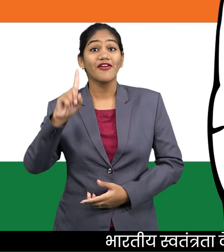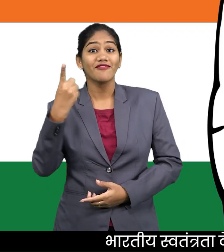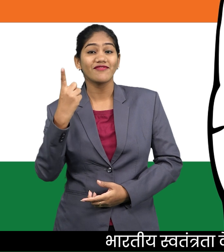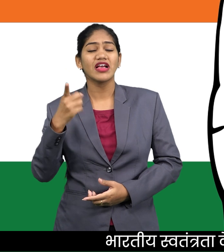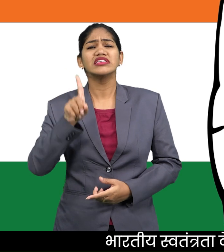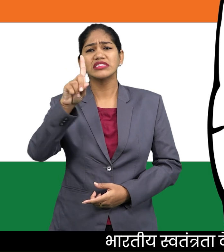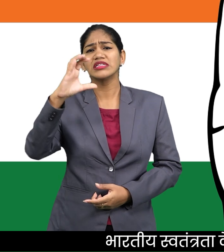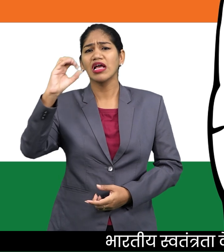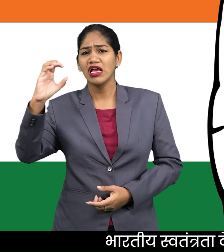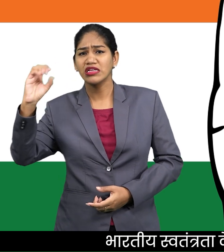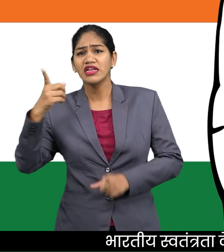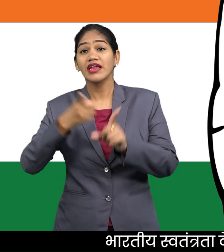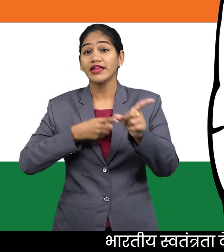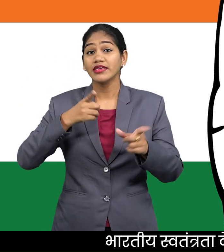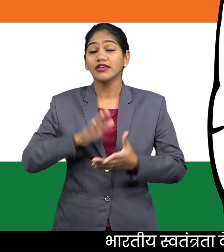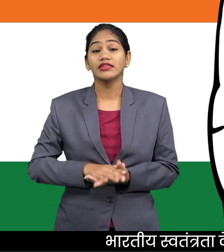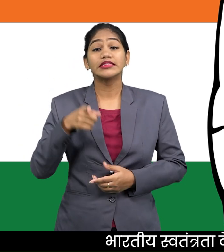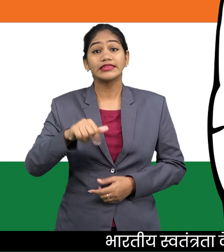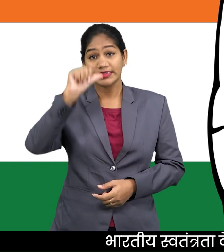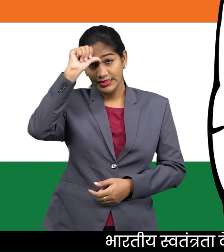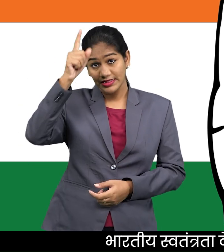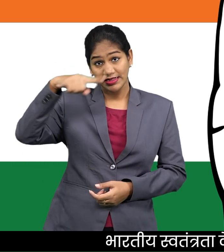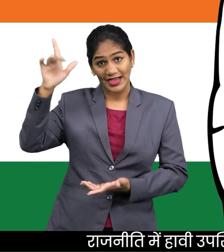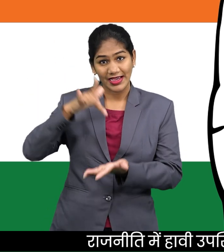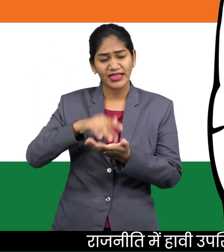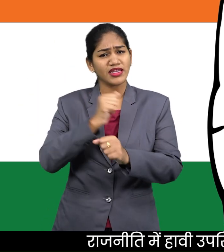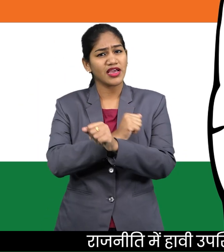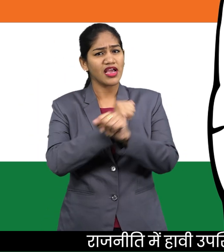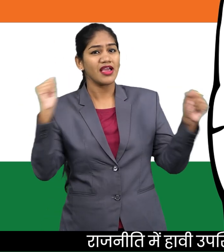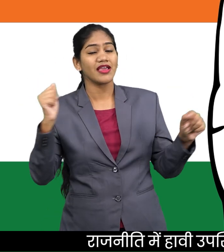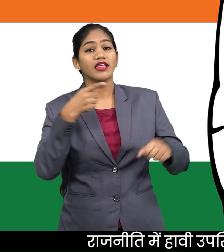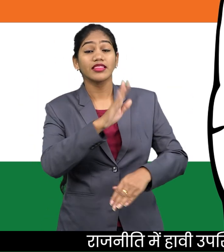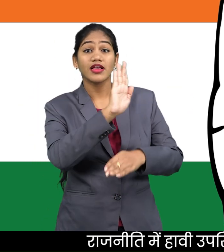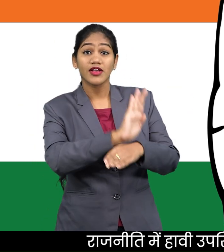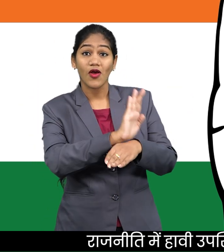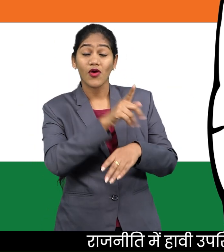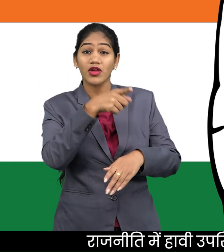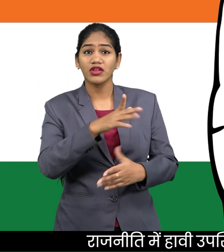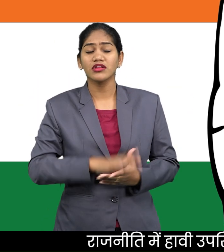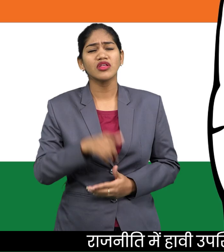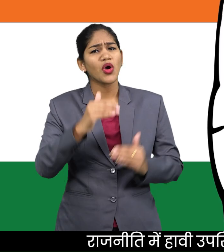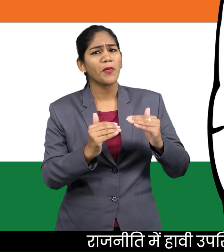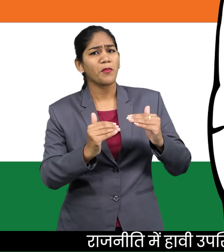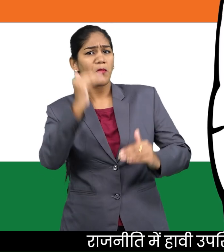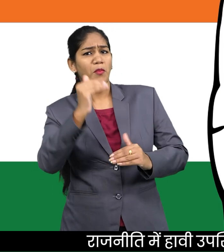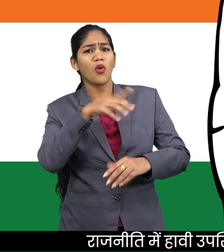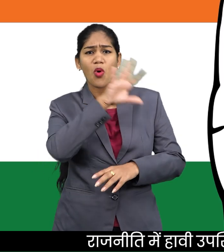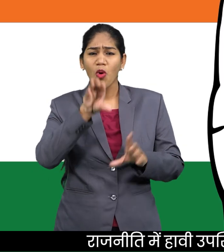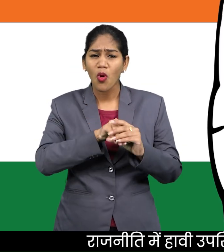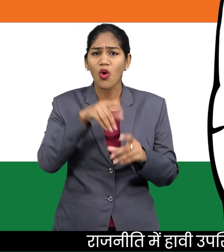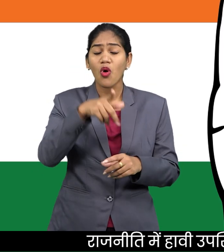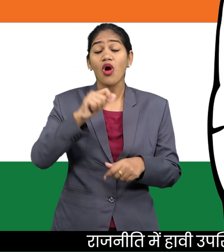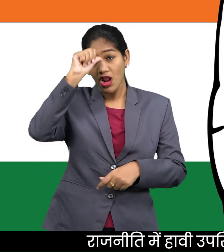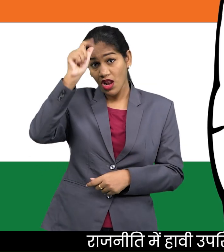भारतीय स्वतंत्रता के बाद पहले दशक में कांग्रेस की भारतीय राजनीति में हावी उपस्थित थे।